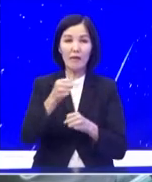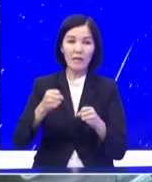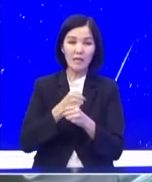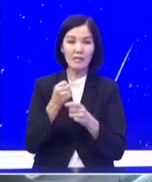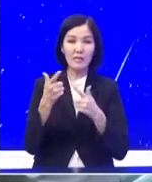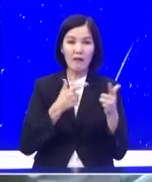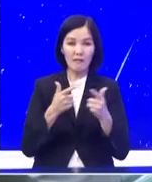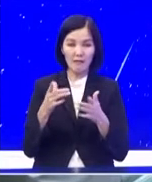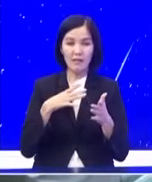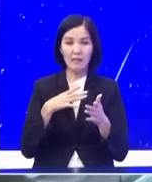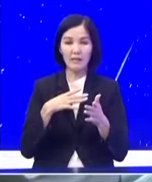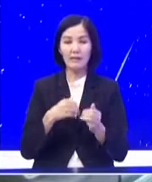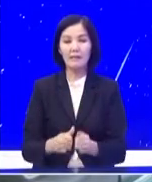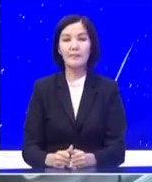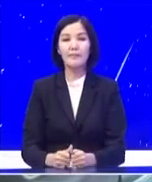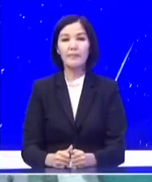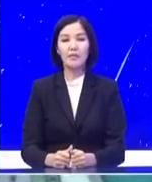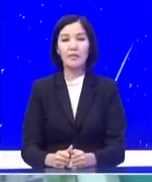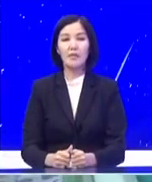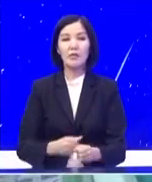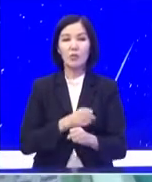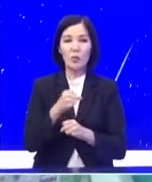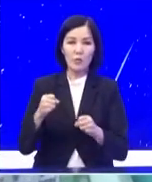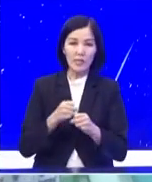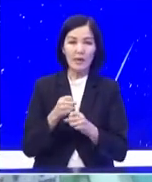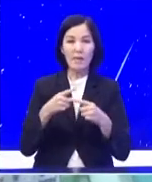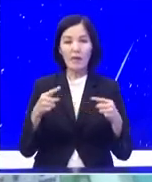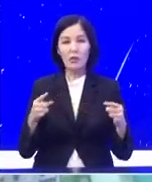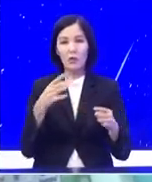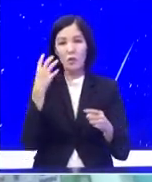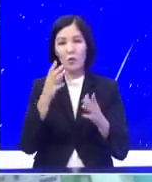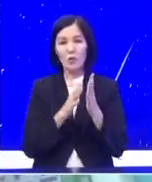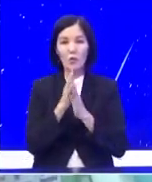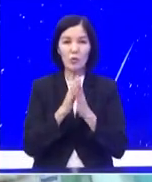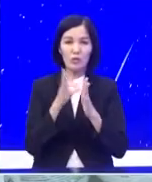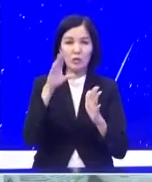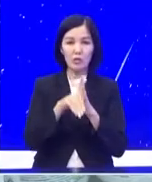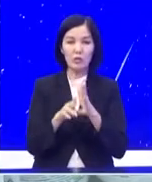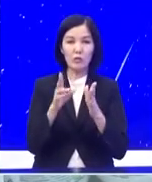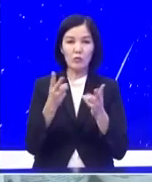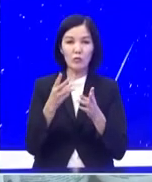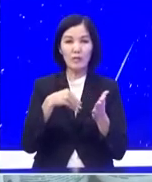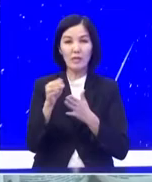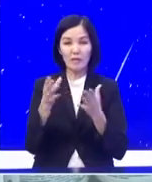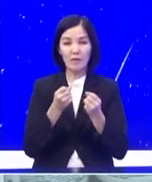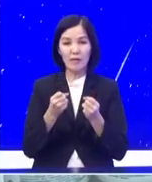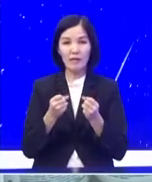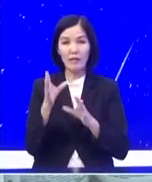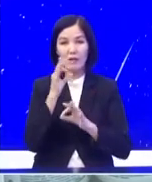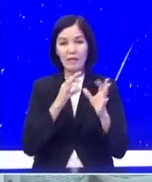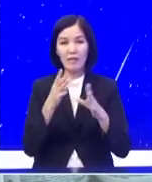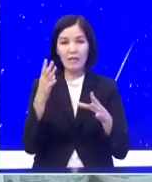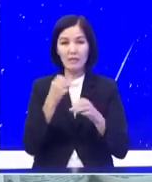оны жаппай сатып алуда. Тосап пен шырын көкөністер тоздауға қосу үшін алып жатыр. Ал бұл өз кезегінде дәрі